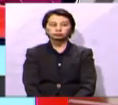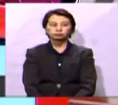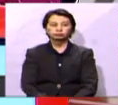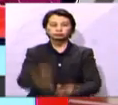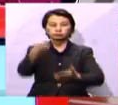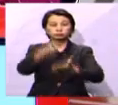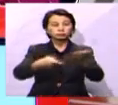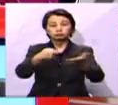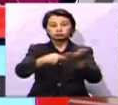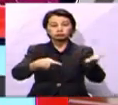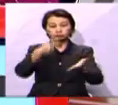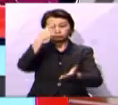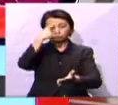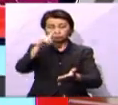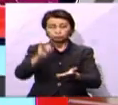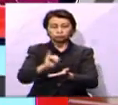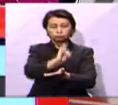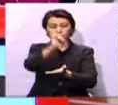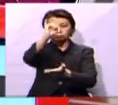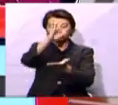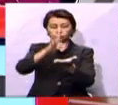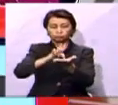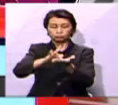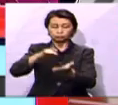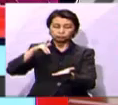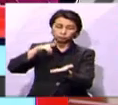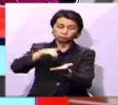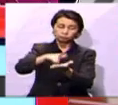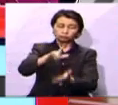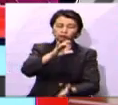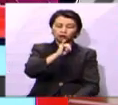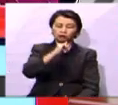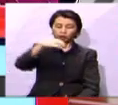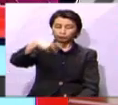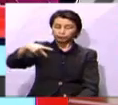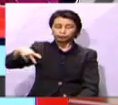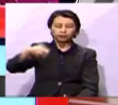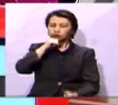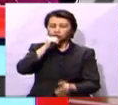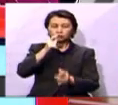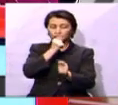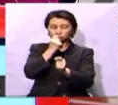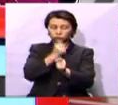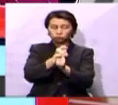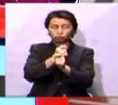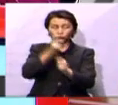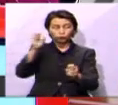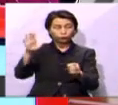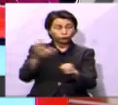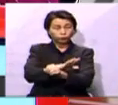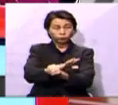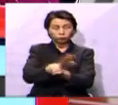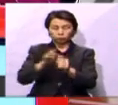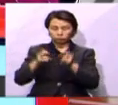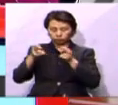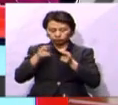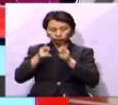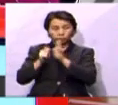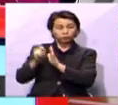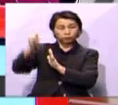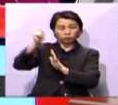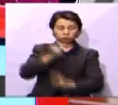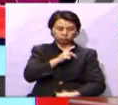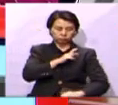Sebarang keperluan untuk Institut Perubatan Penerbangan IPP tidak ditentukan sepenuhnya oleh pengurusan tertinggi